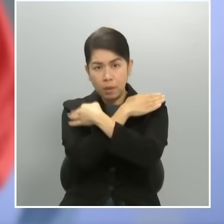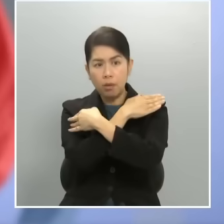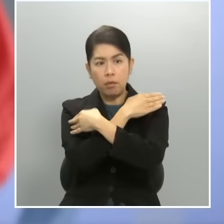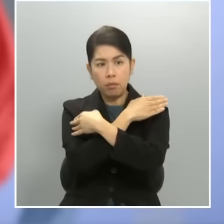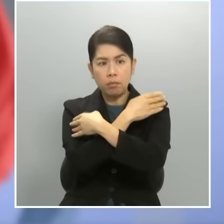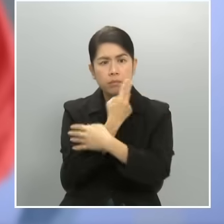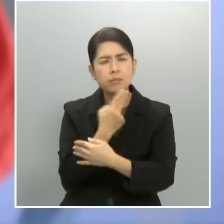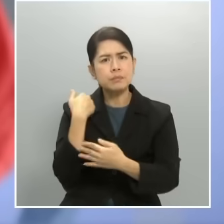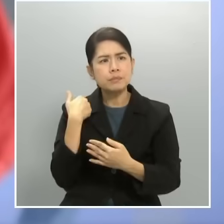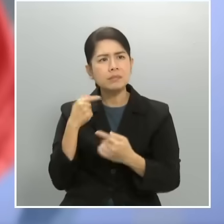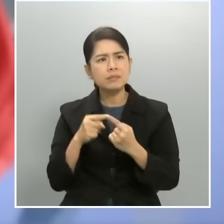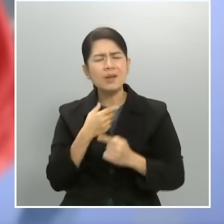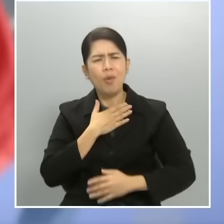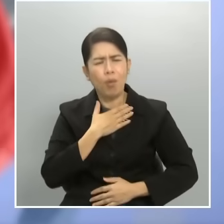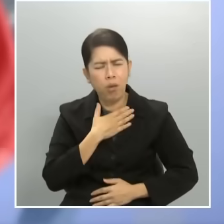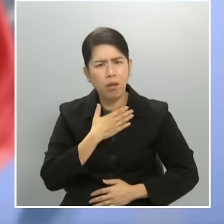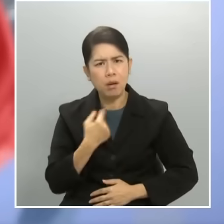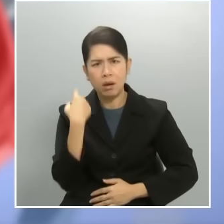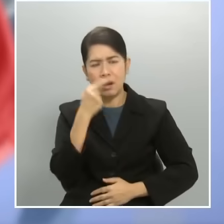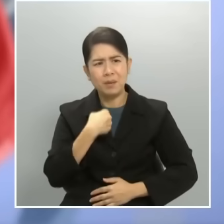ไม่ได้มีใครมาลงโทษอะไรใช่ไหม